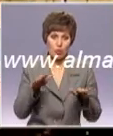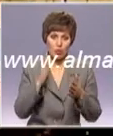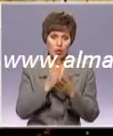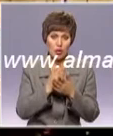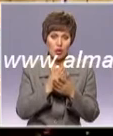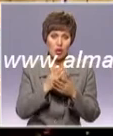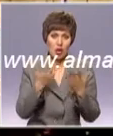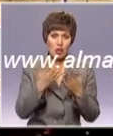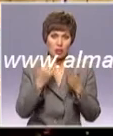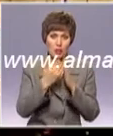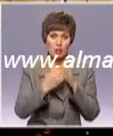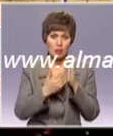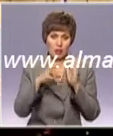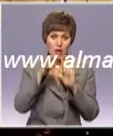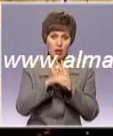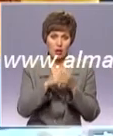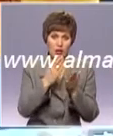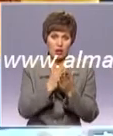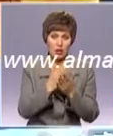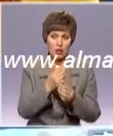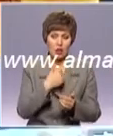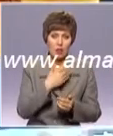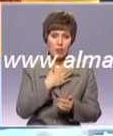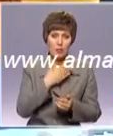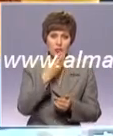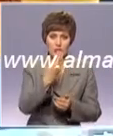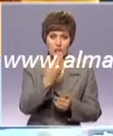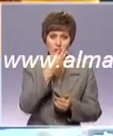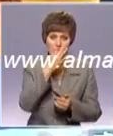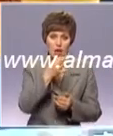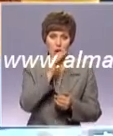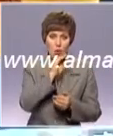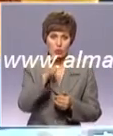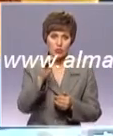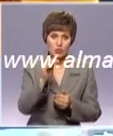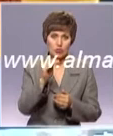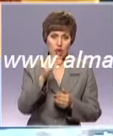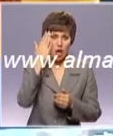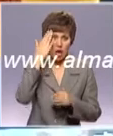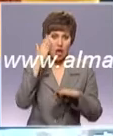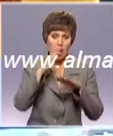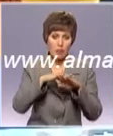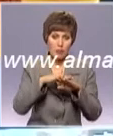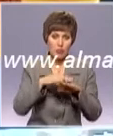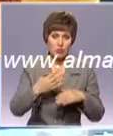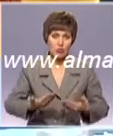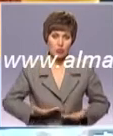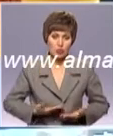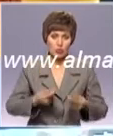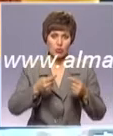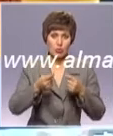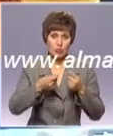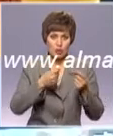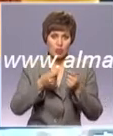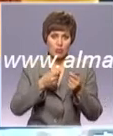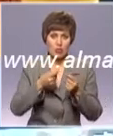қандай бағдарлама аясына? Мен сіздерге айтып кетейін, осы ресми түрінде акиматқа бізге тұрғын үй басқармасына тұрса, олар